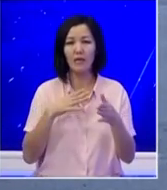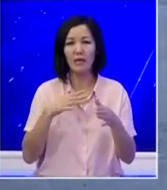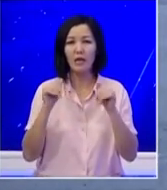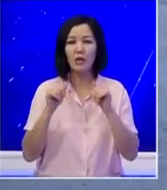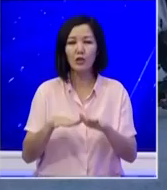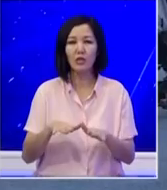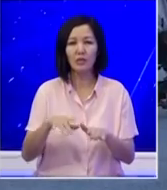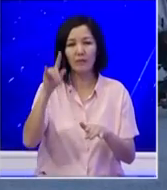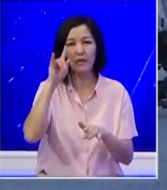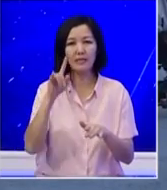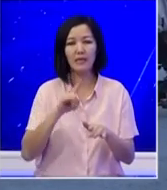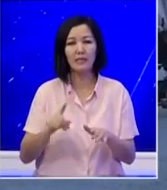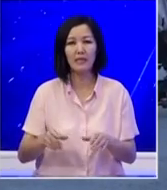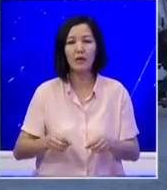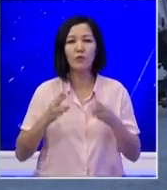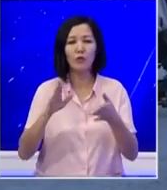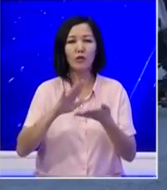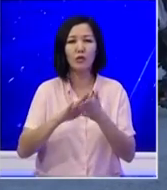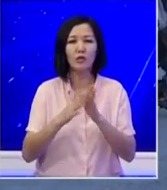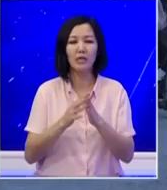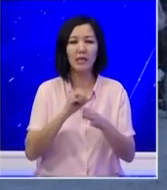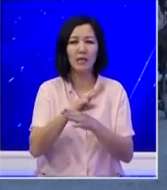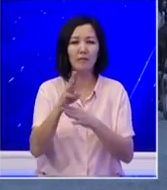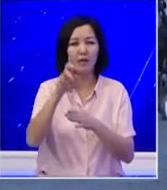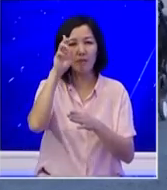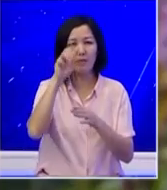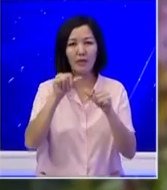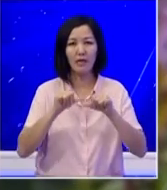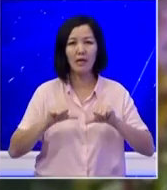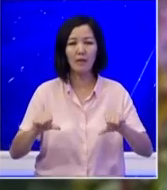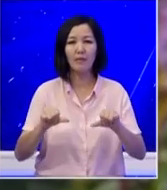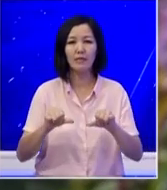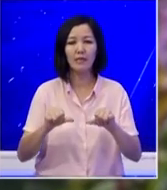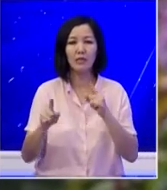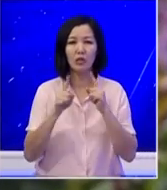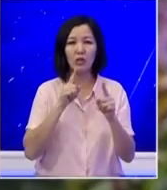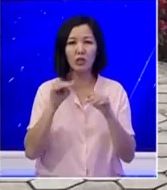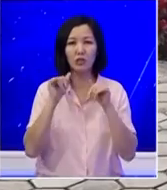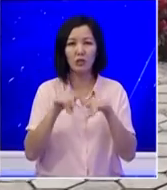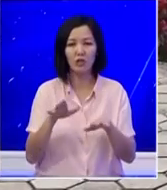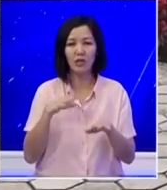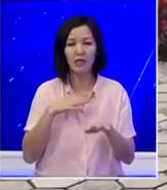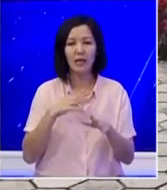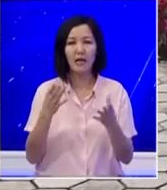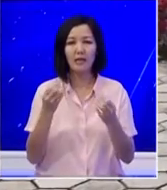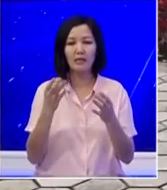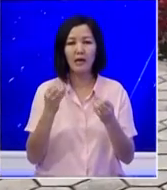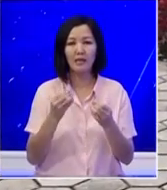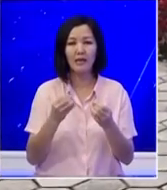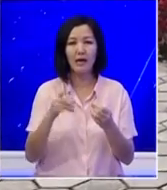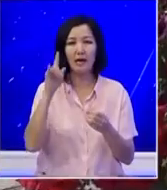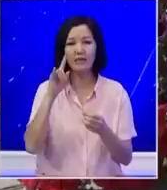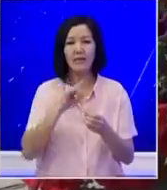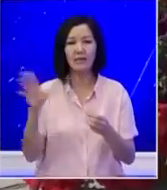шешім еліміздегі төтенше жағдай режимін қамтамасыз ету жөніндегі мемлекеттік комиссияның кезекті отырысында қабылданған. Сонымен қатар олар